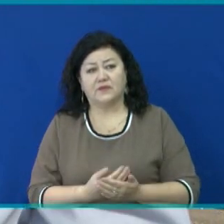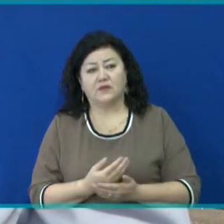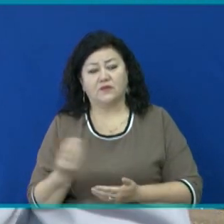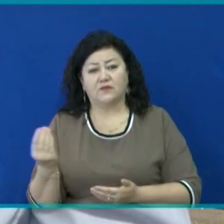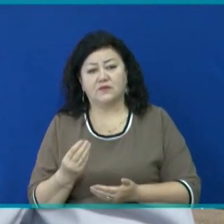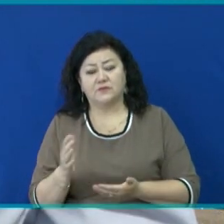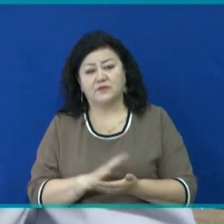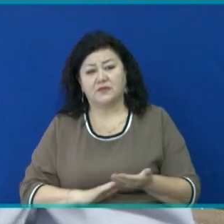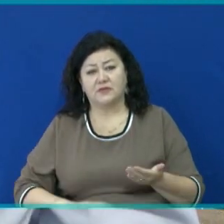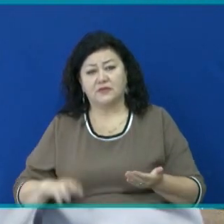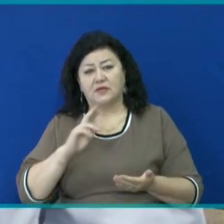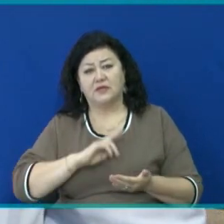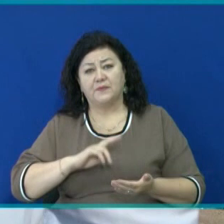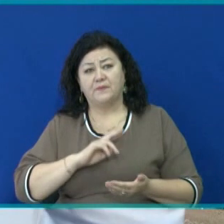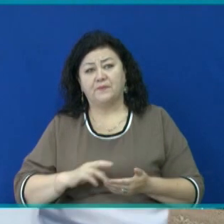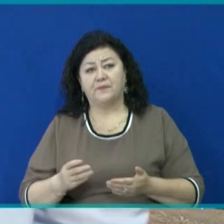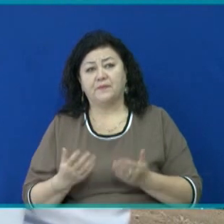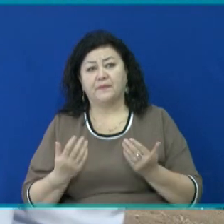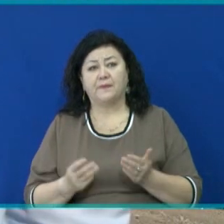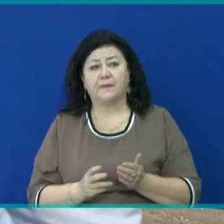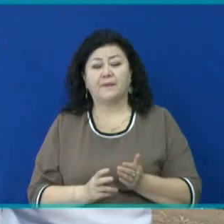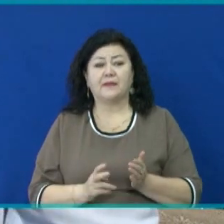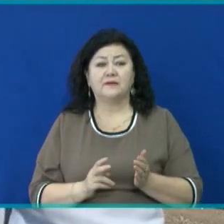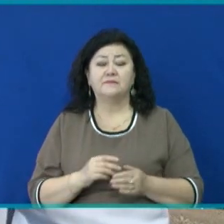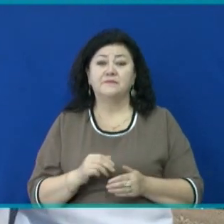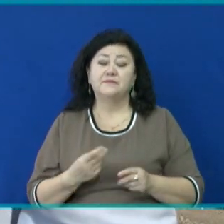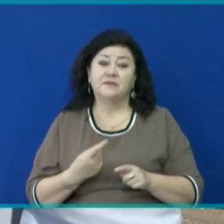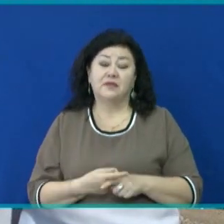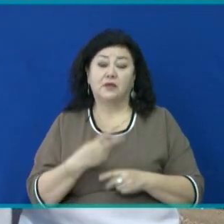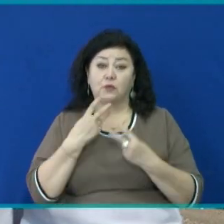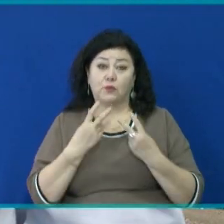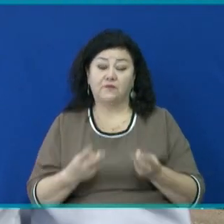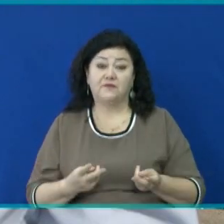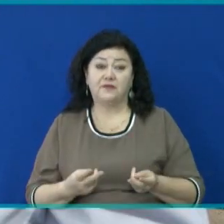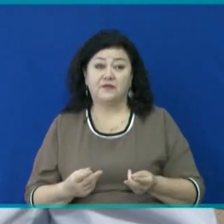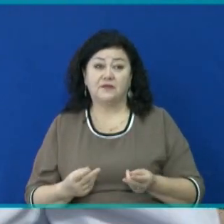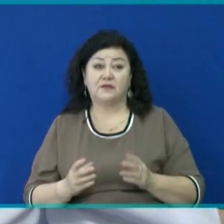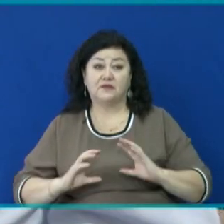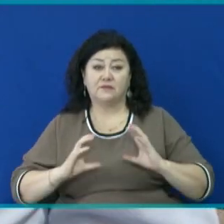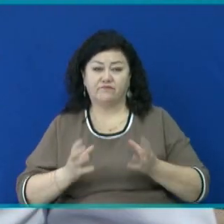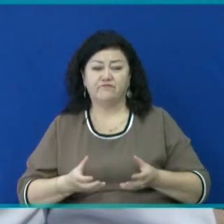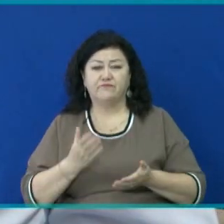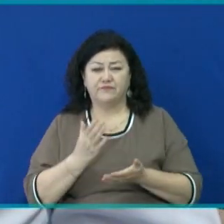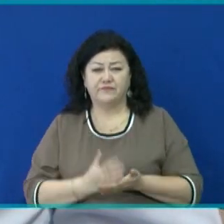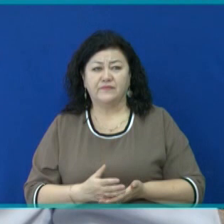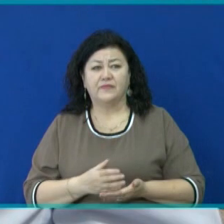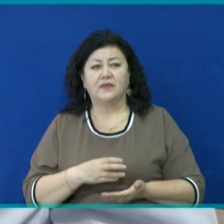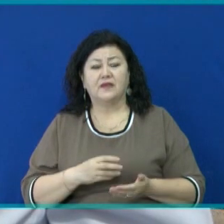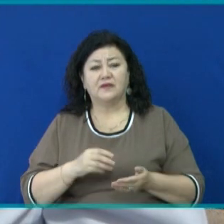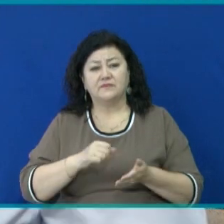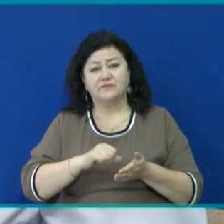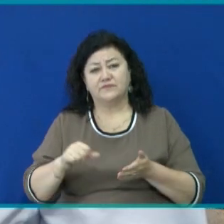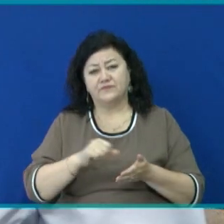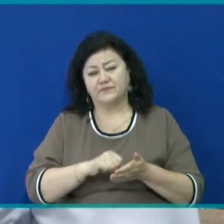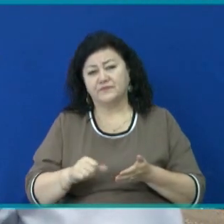да жұмыстар жүріп жатыр. Шет мына комхоздыкі міне техникадарымен көріп тұрсыздар. Нелерін шетін бәрін засыпка жасап жатыр